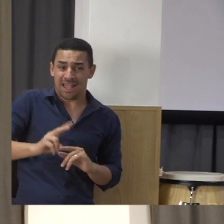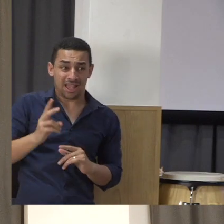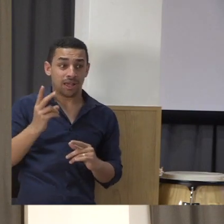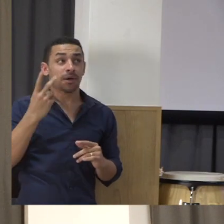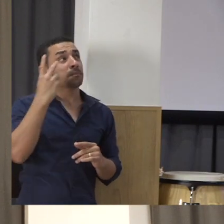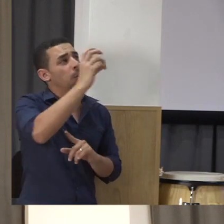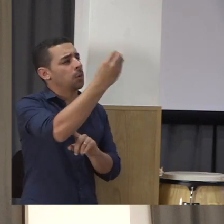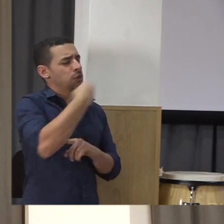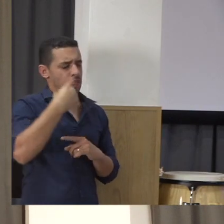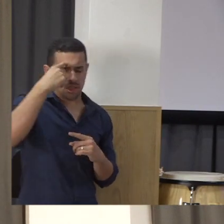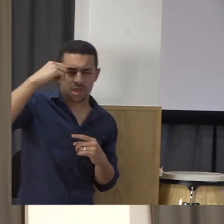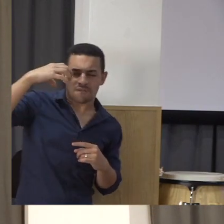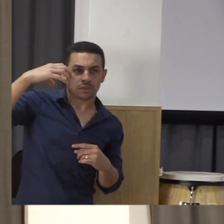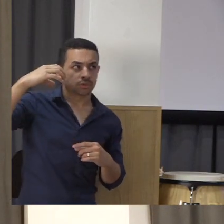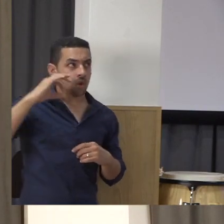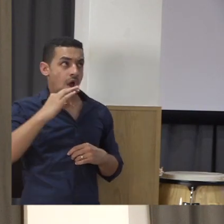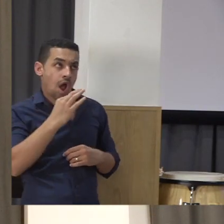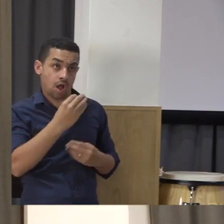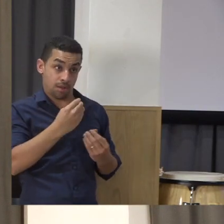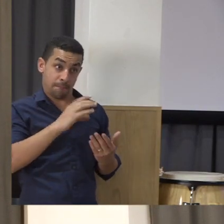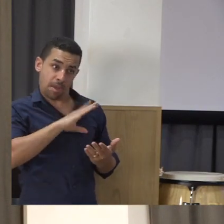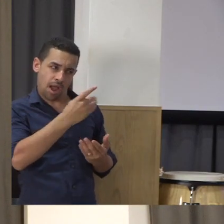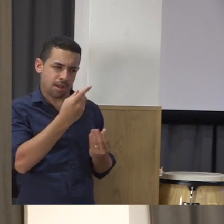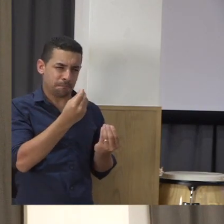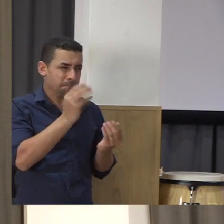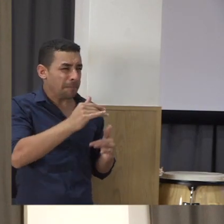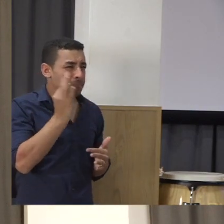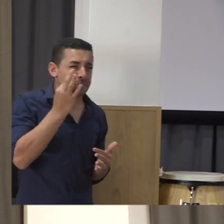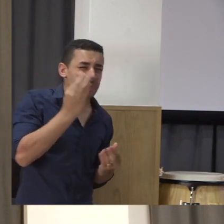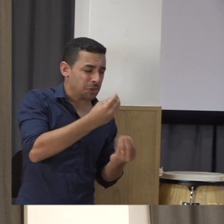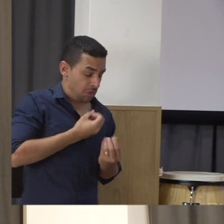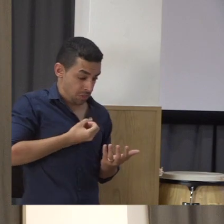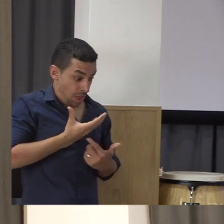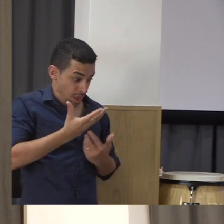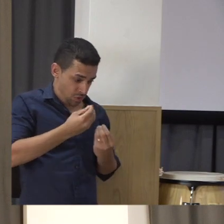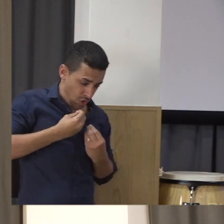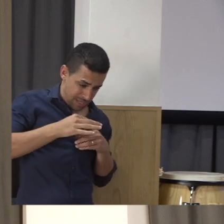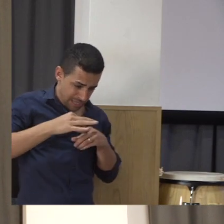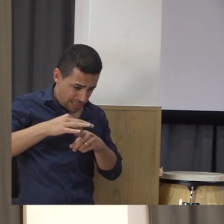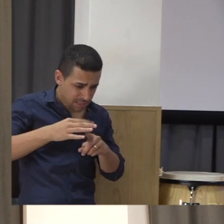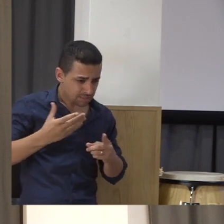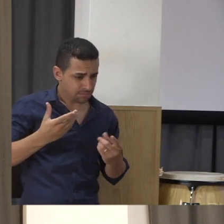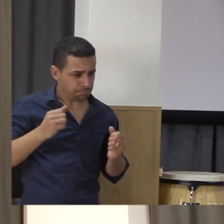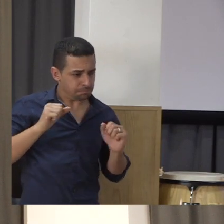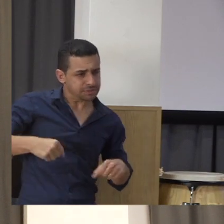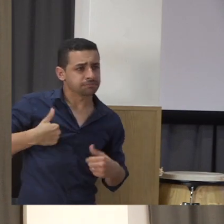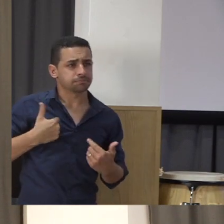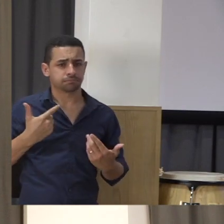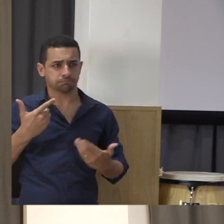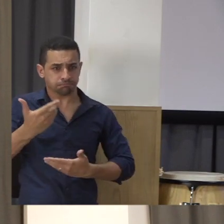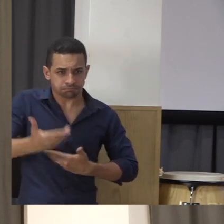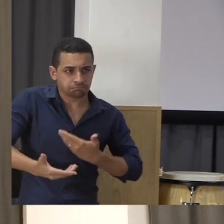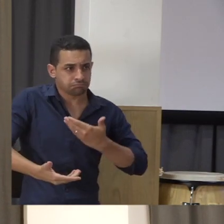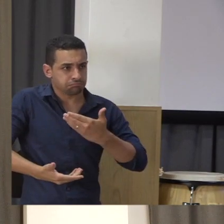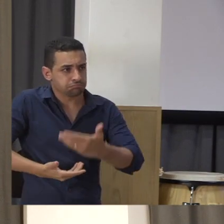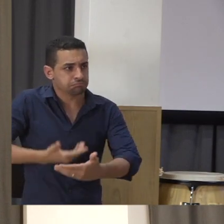la révélation de ta parole, dans sa petitesse, dans sa manière de me conduire, me permet quand même de progresser